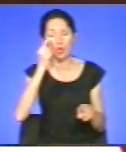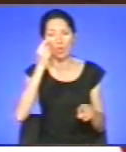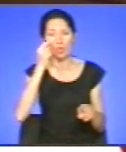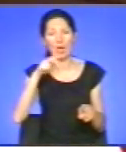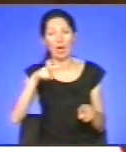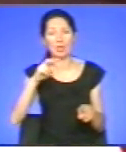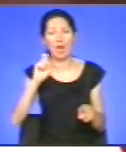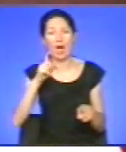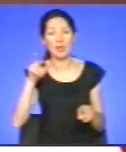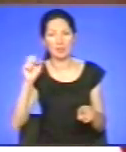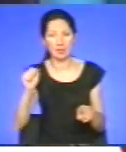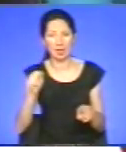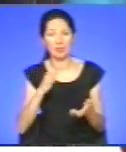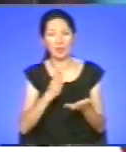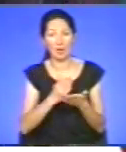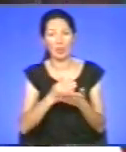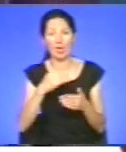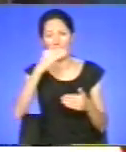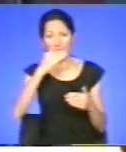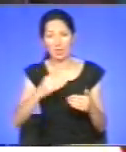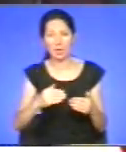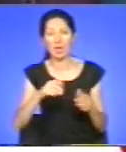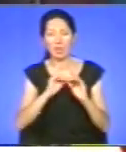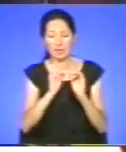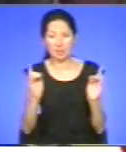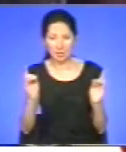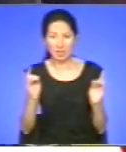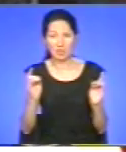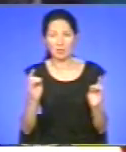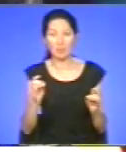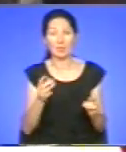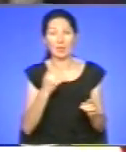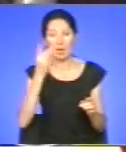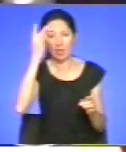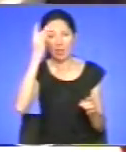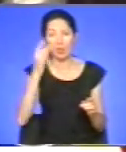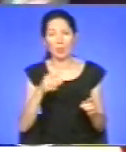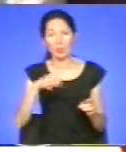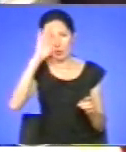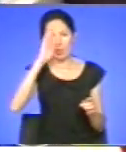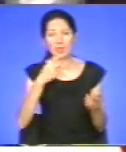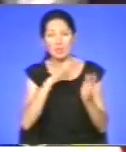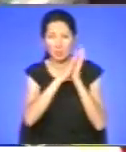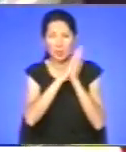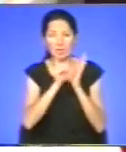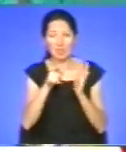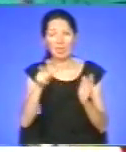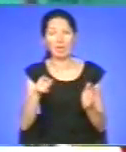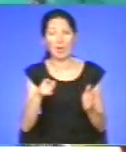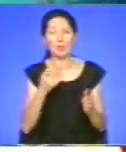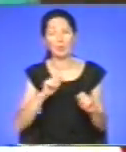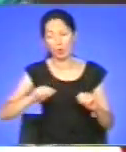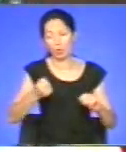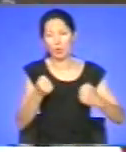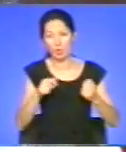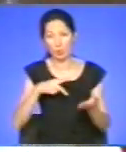Лежаки розміщені на бджолиних вуликах. Улітку пан Омелян спить тільки там. І друзі приходять, щоб оздоровитися. У